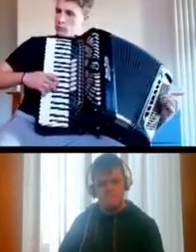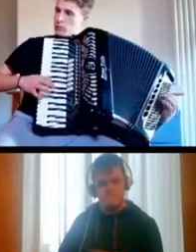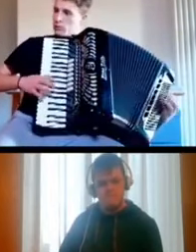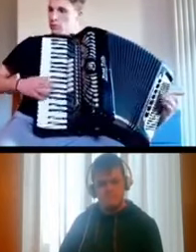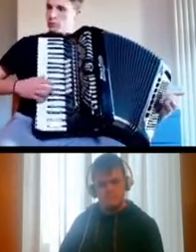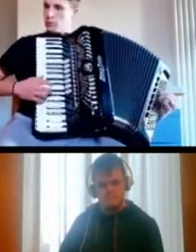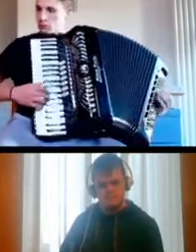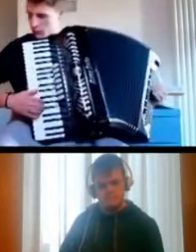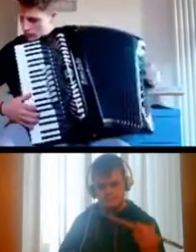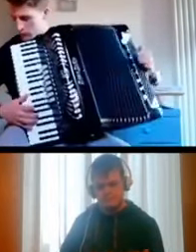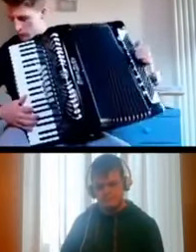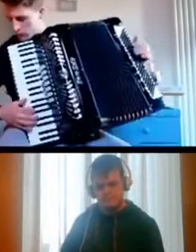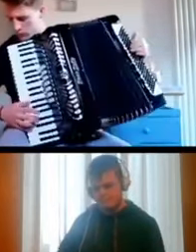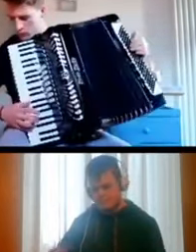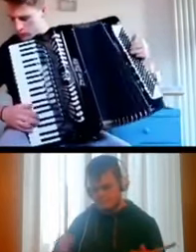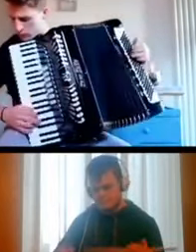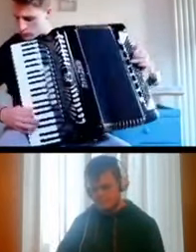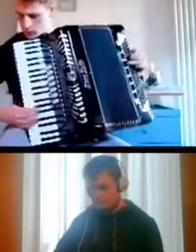per terra